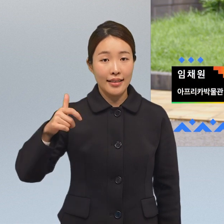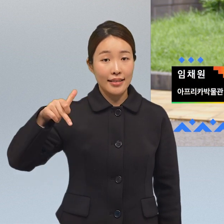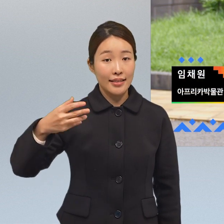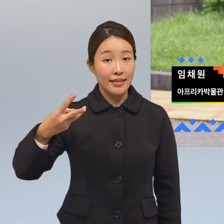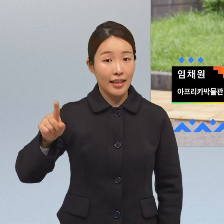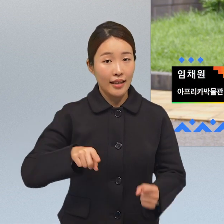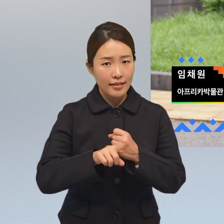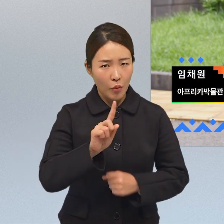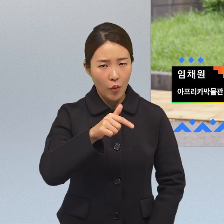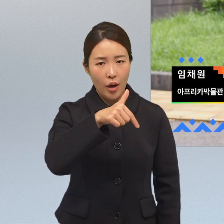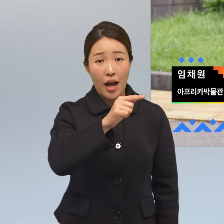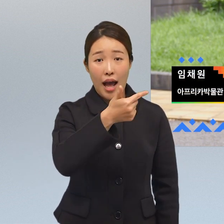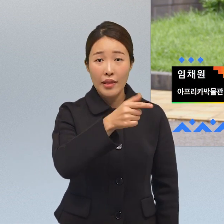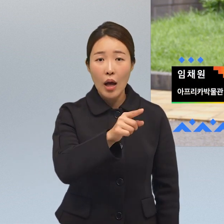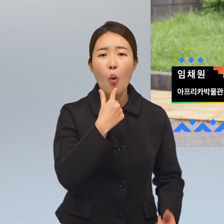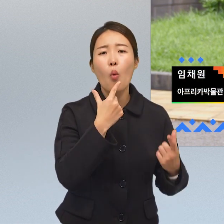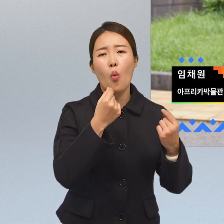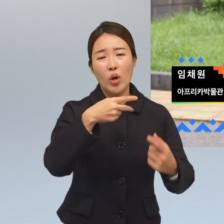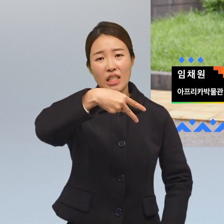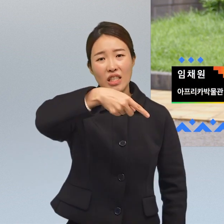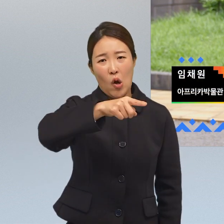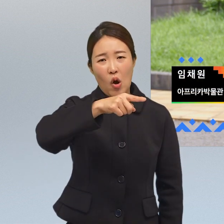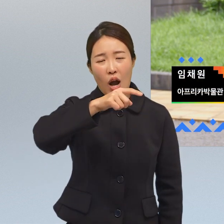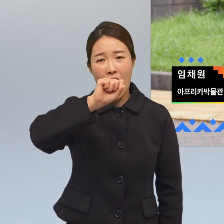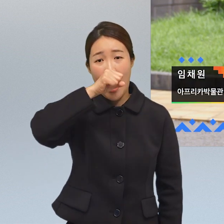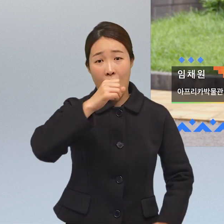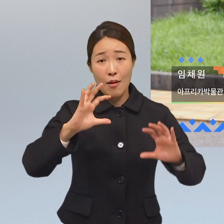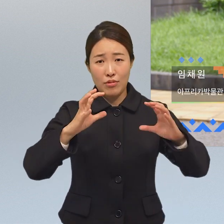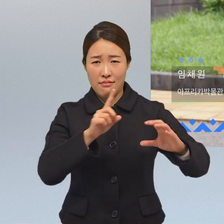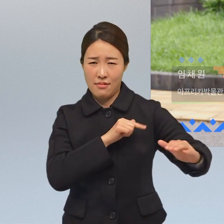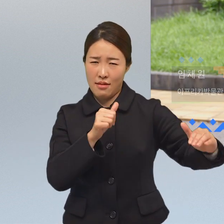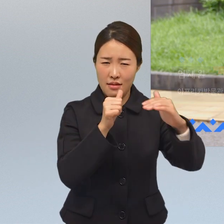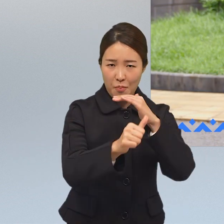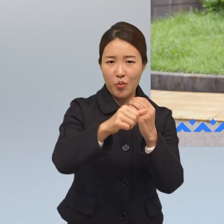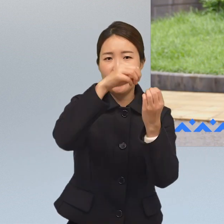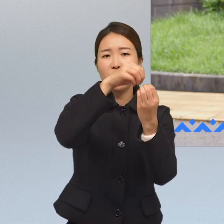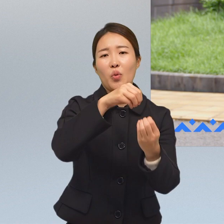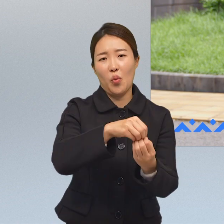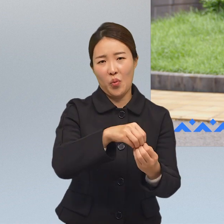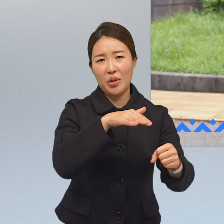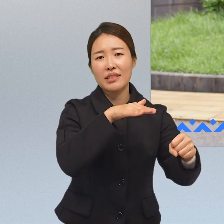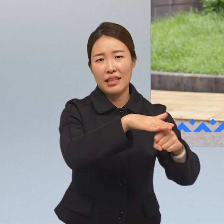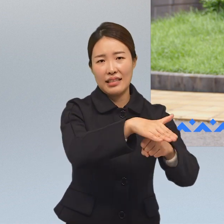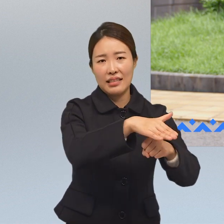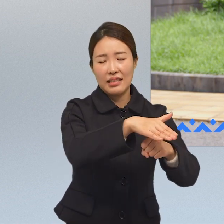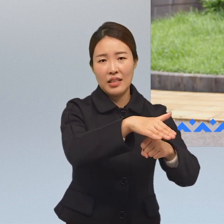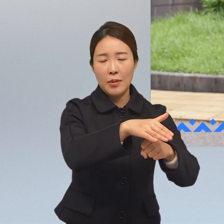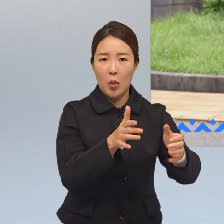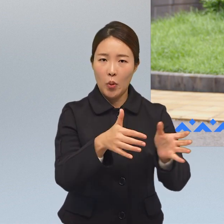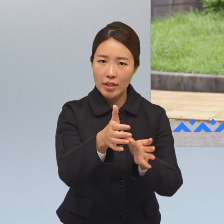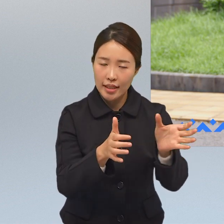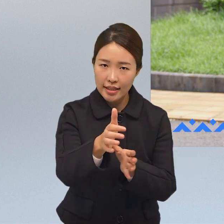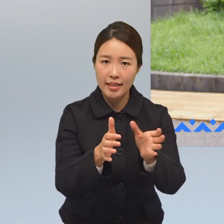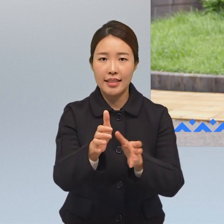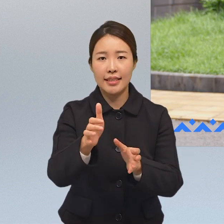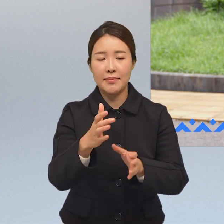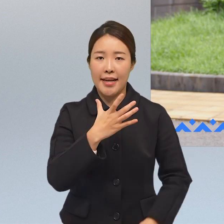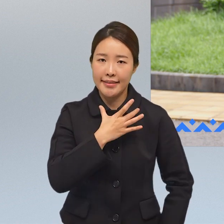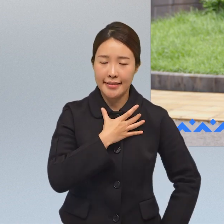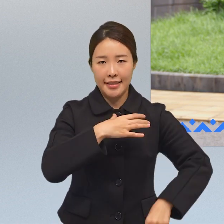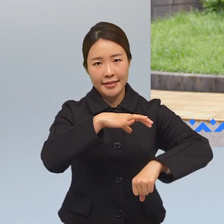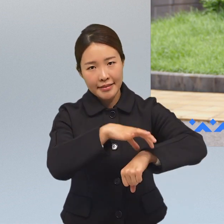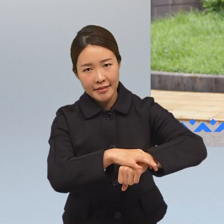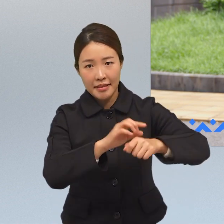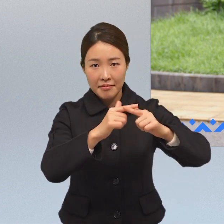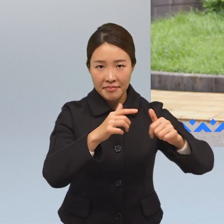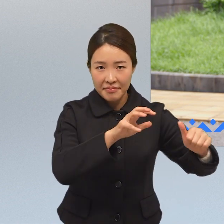아딩크라는 가나와 같은 서아프리카의 대표적인 전통 문양으로 서아프리카의 텍스타일, 도자기,